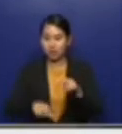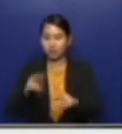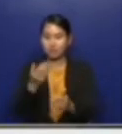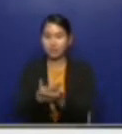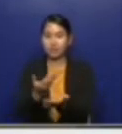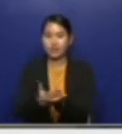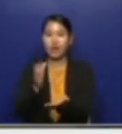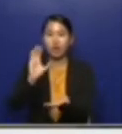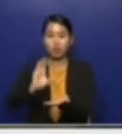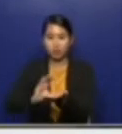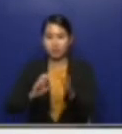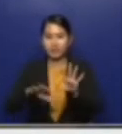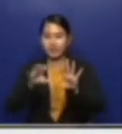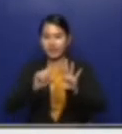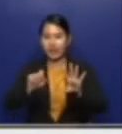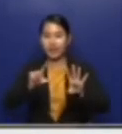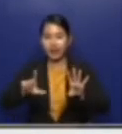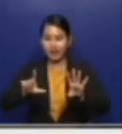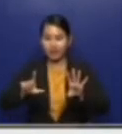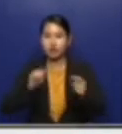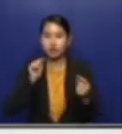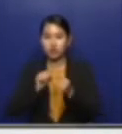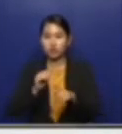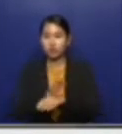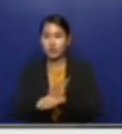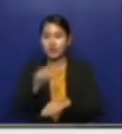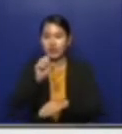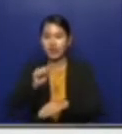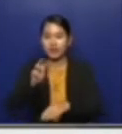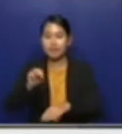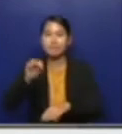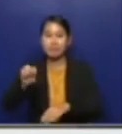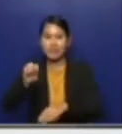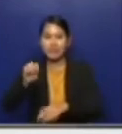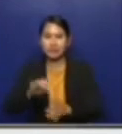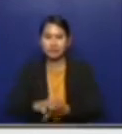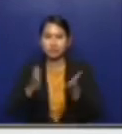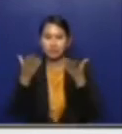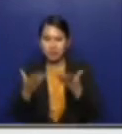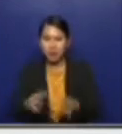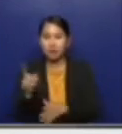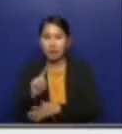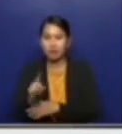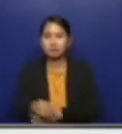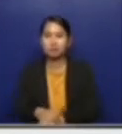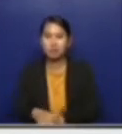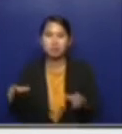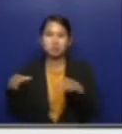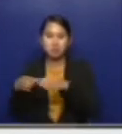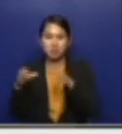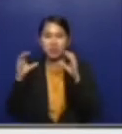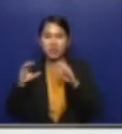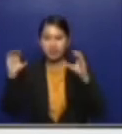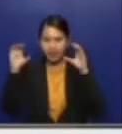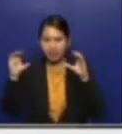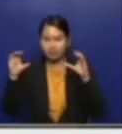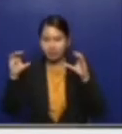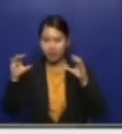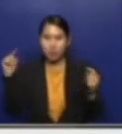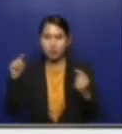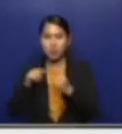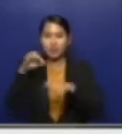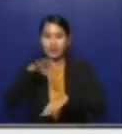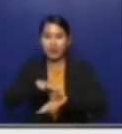ณ 400,000 ล้าน SME และอื่นๆก็ปรากฏว่าคนของรัฐบาลไปนั่งเป็นประธาน